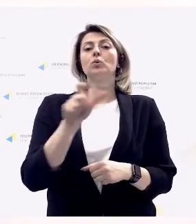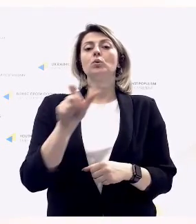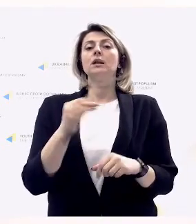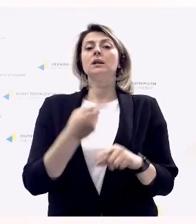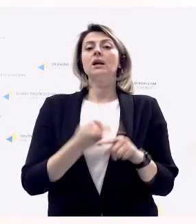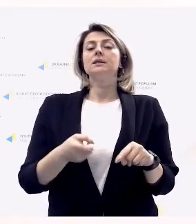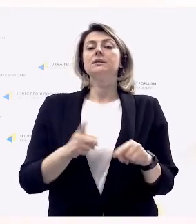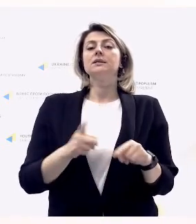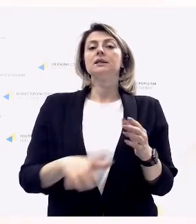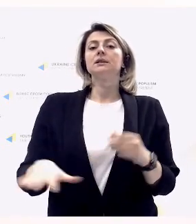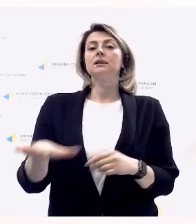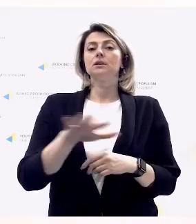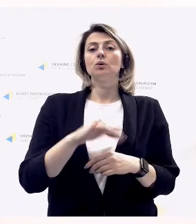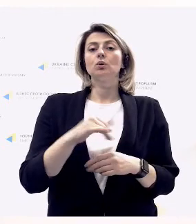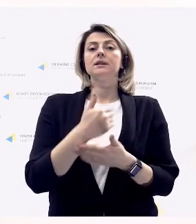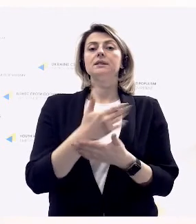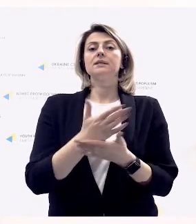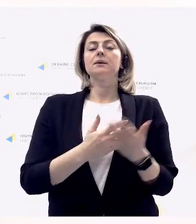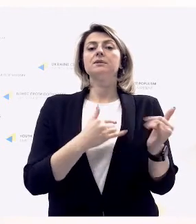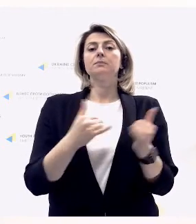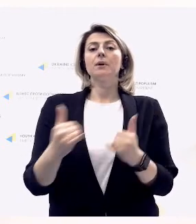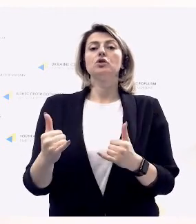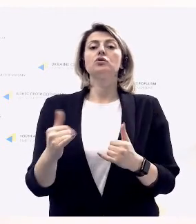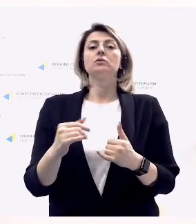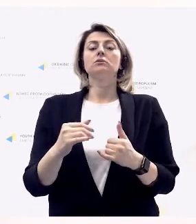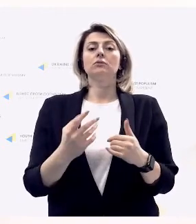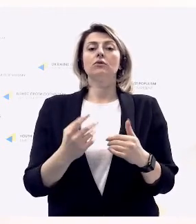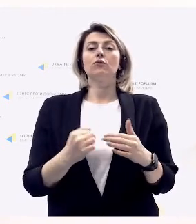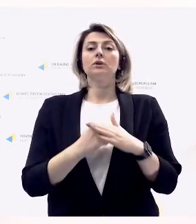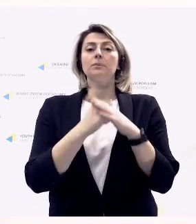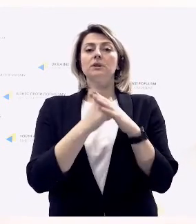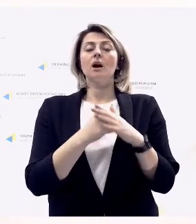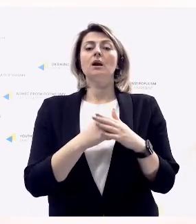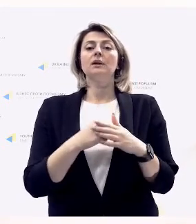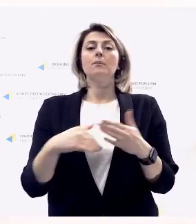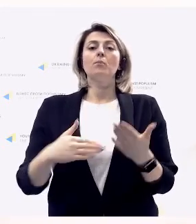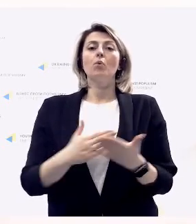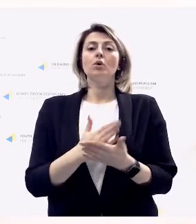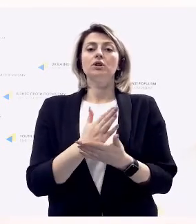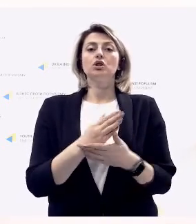територій і забезпечити фундаментальні політичні права